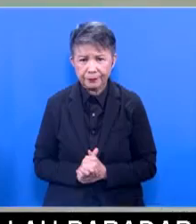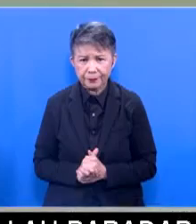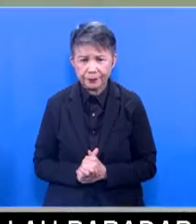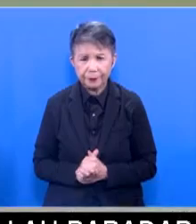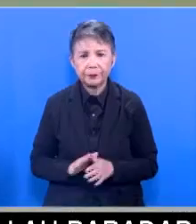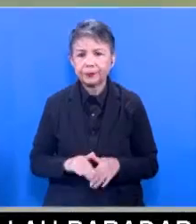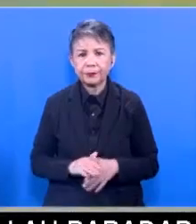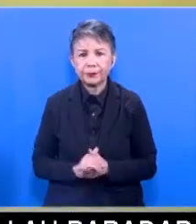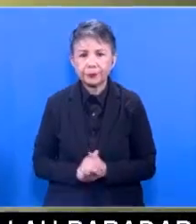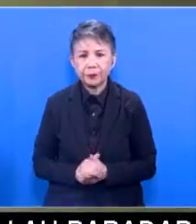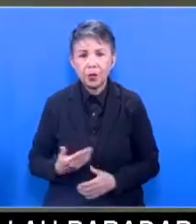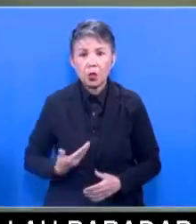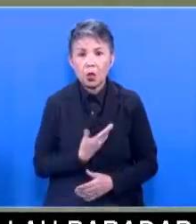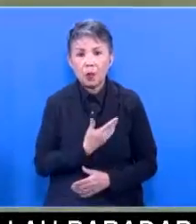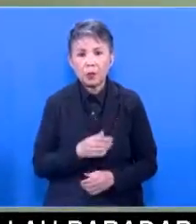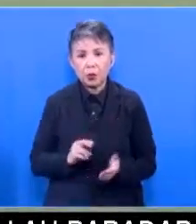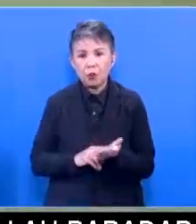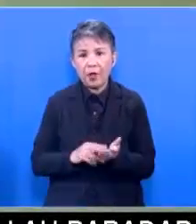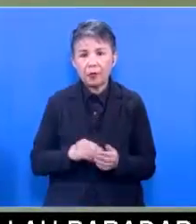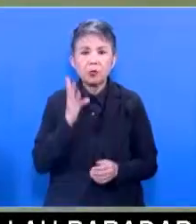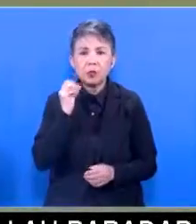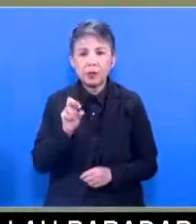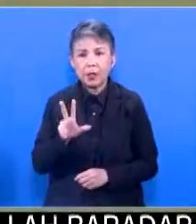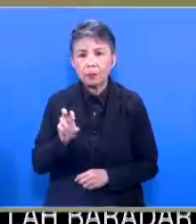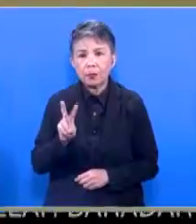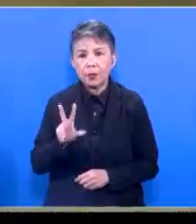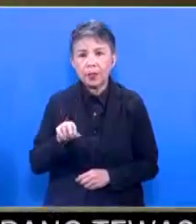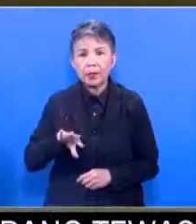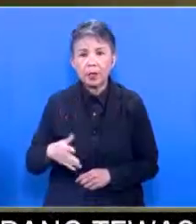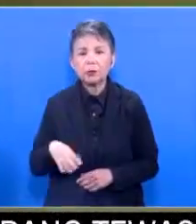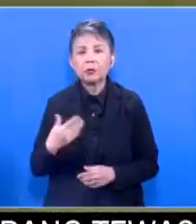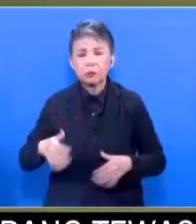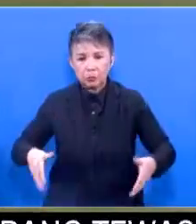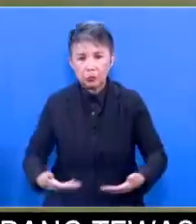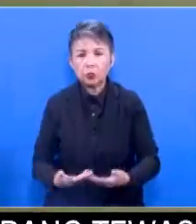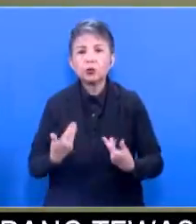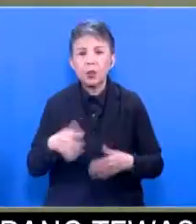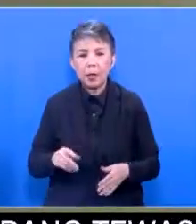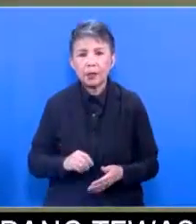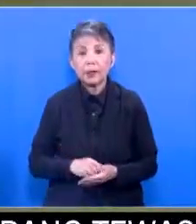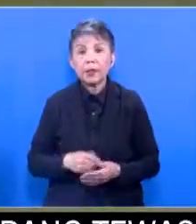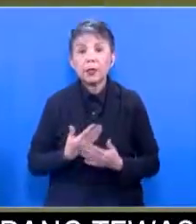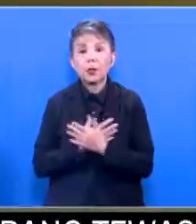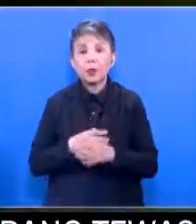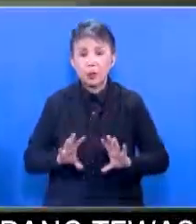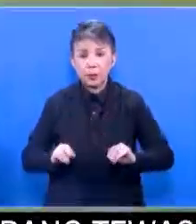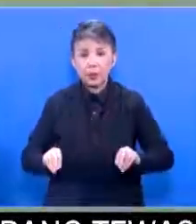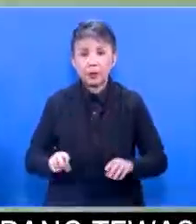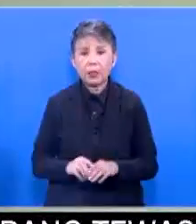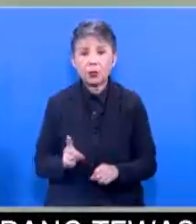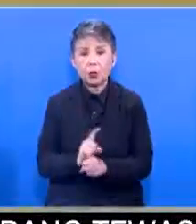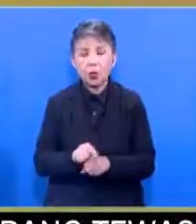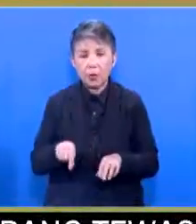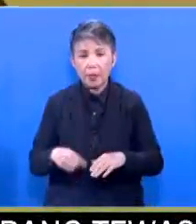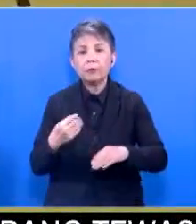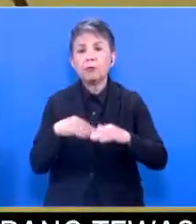saat ini, korban bernama Novandri berusia 30 tahun telah dimakamkan. Almarhum merupakan karyawan salah satu gerai di dalam